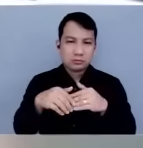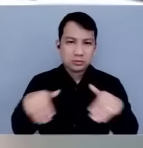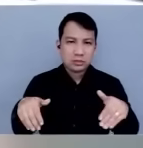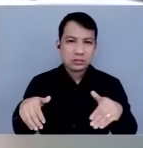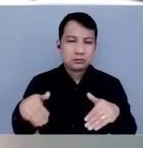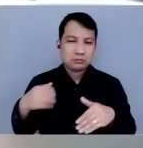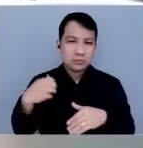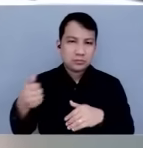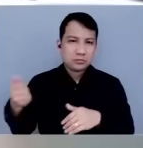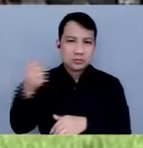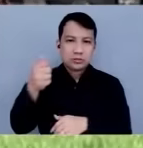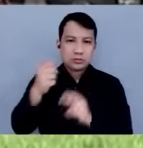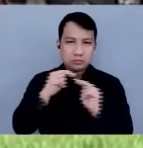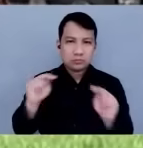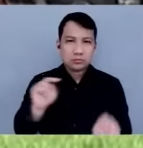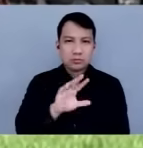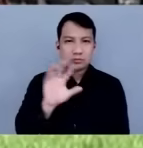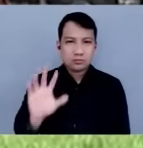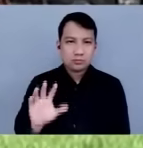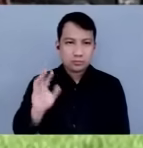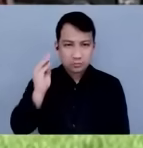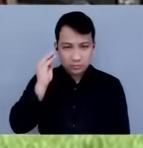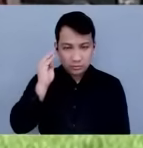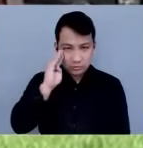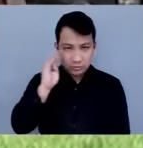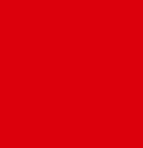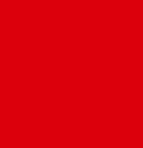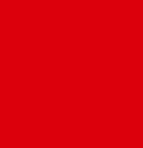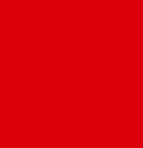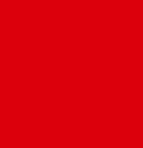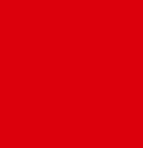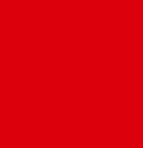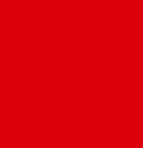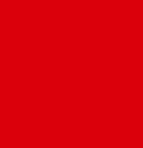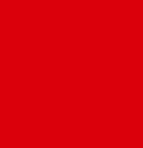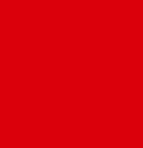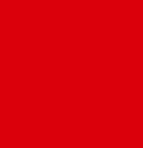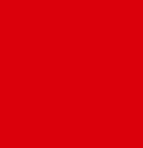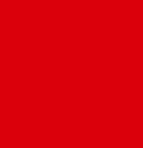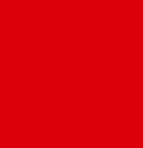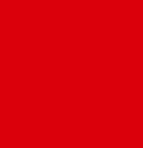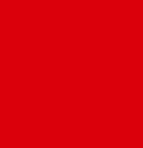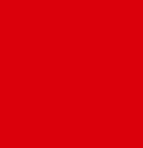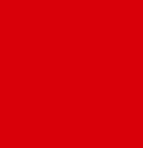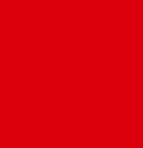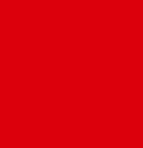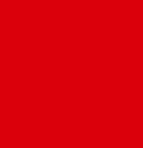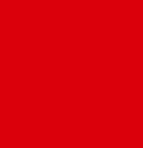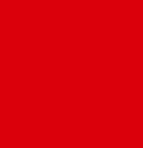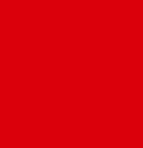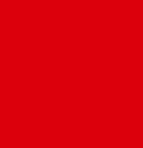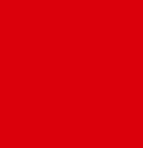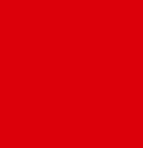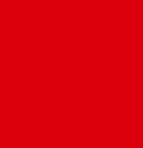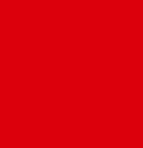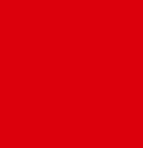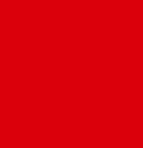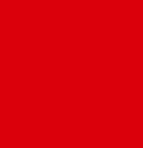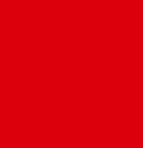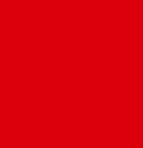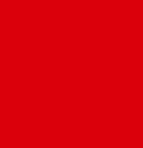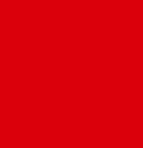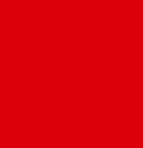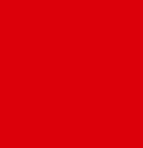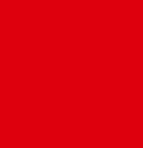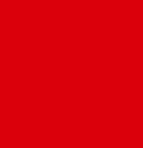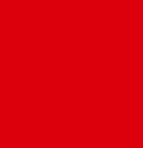Nagbabalita mula sa frontline, Brian Castillo, News 5. Mga kapatid, Cheryl Cosim po, huwag maging huli at maging una